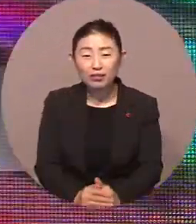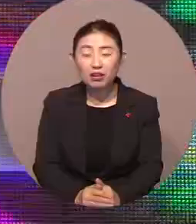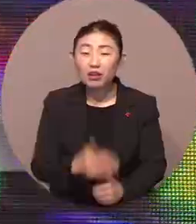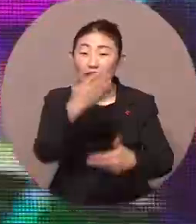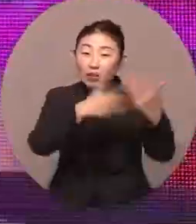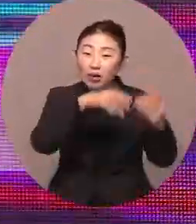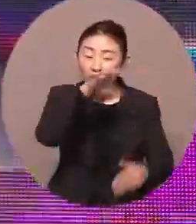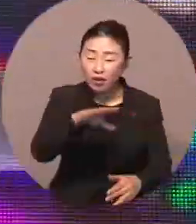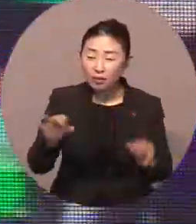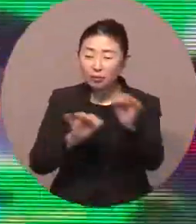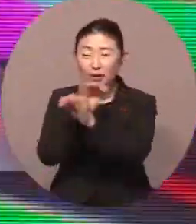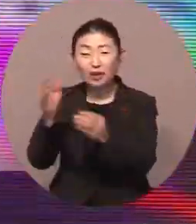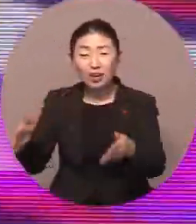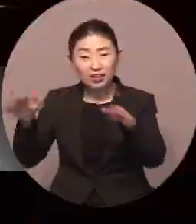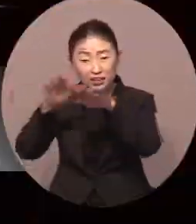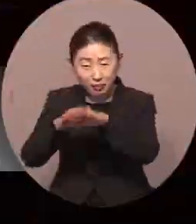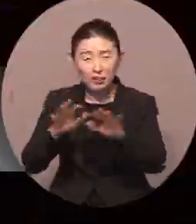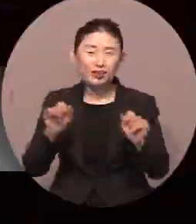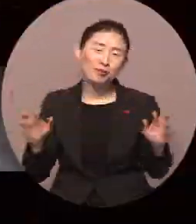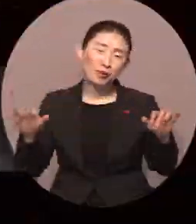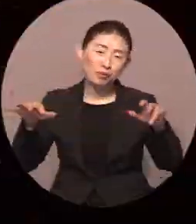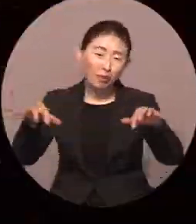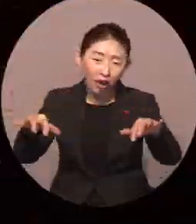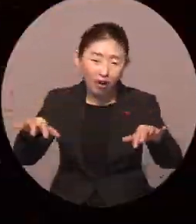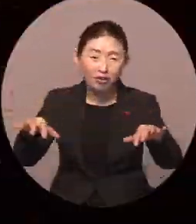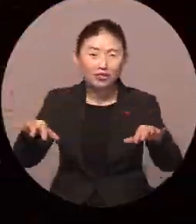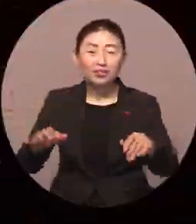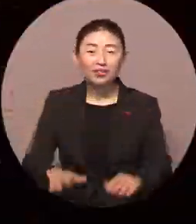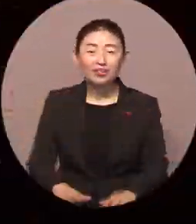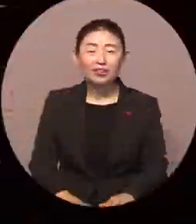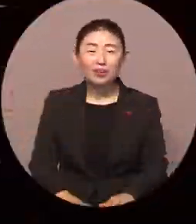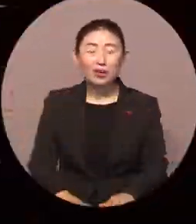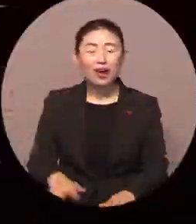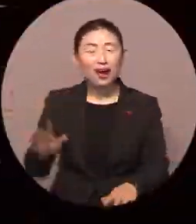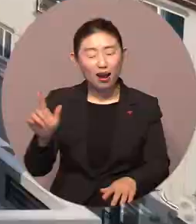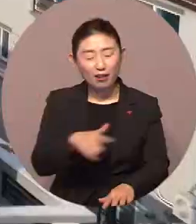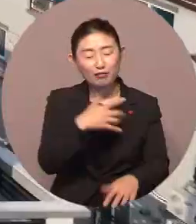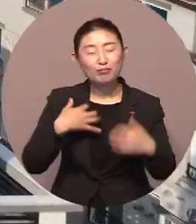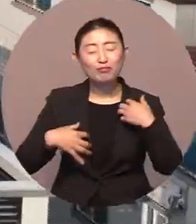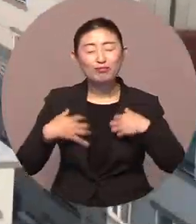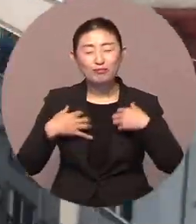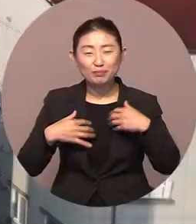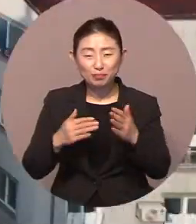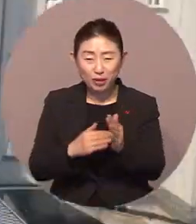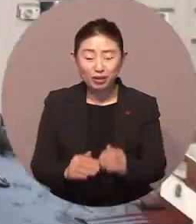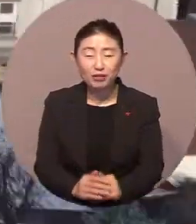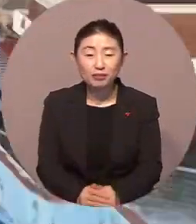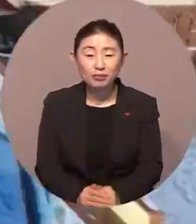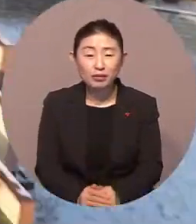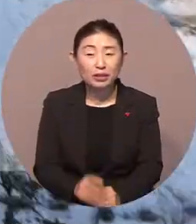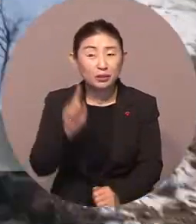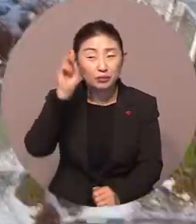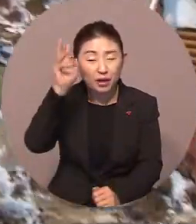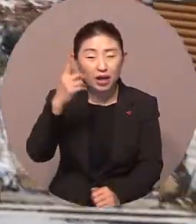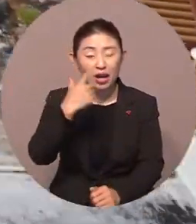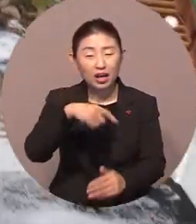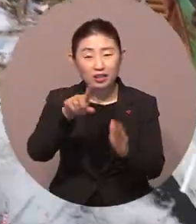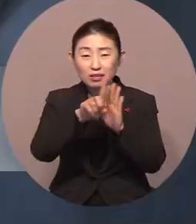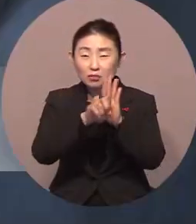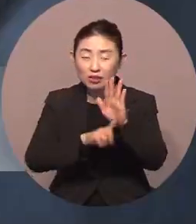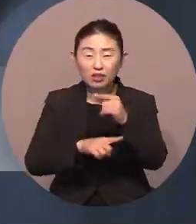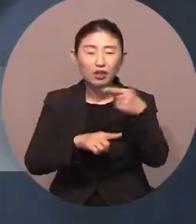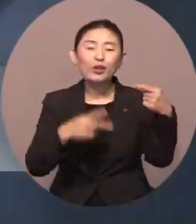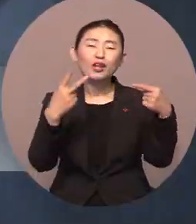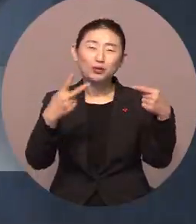영화관이나 백화점 등 실내 시설에서도 많은 사람이 연휴를 즐겼습니다. 당분간 아침 최저기온이 영하